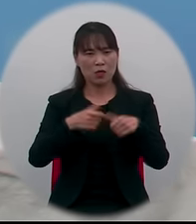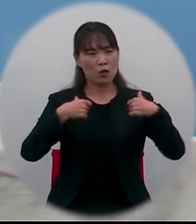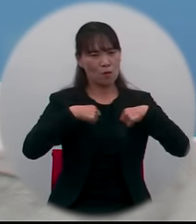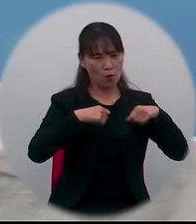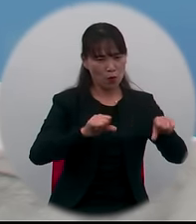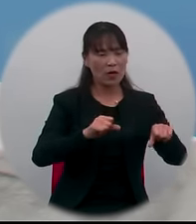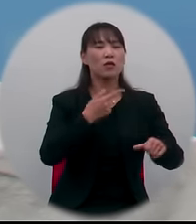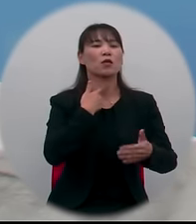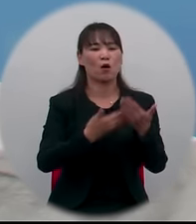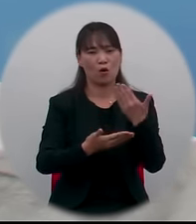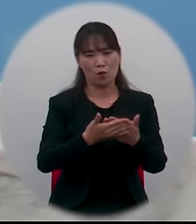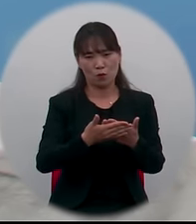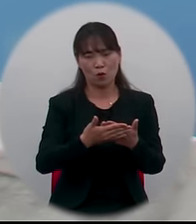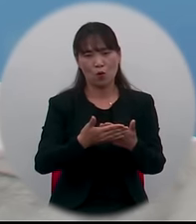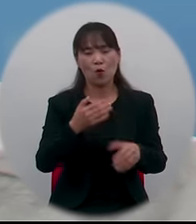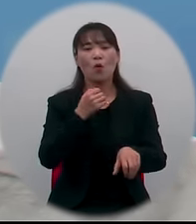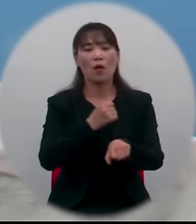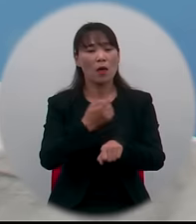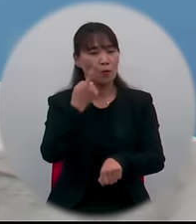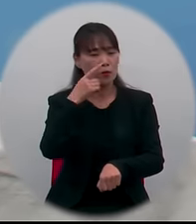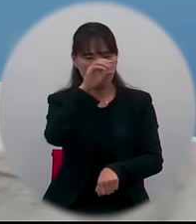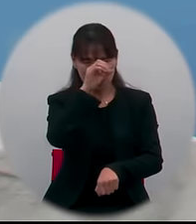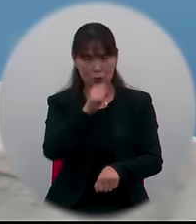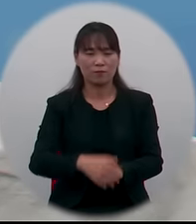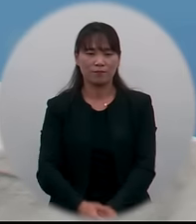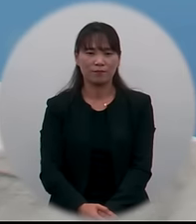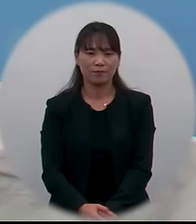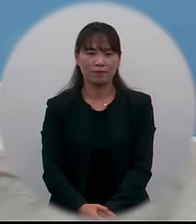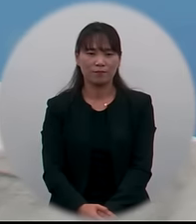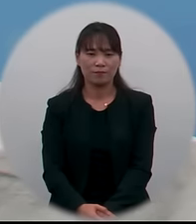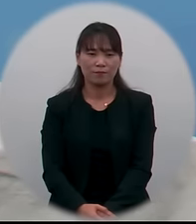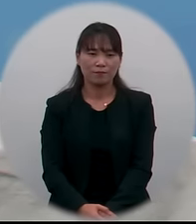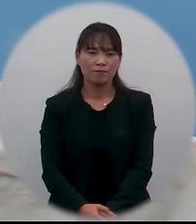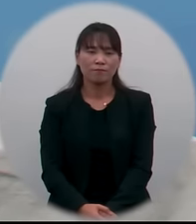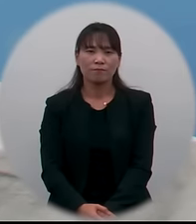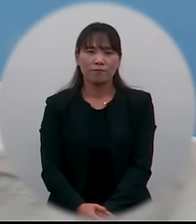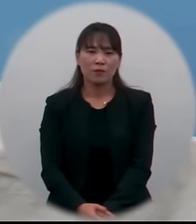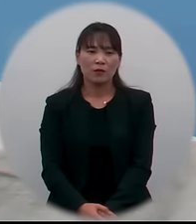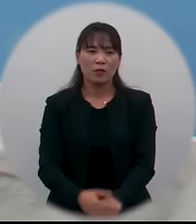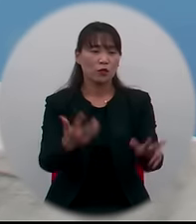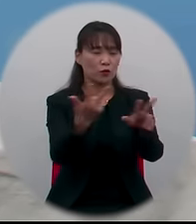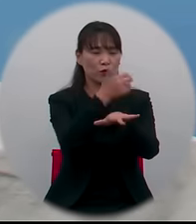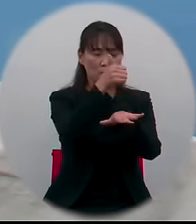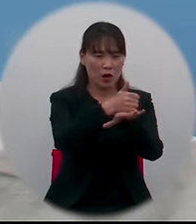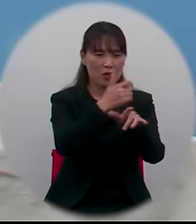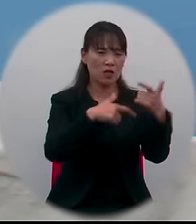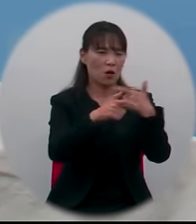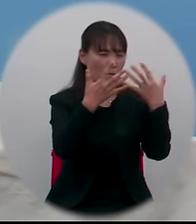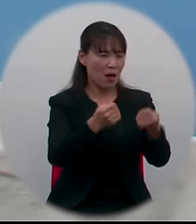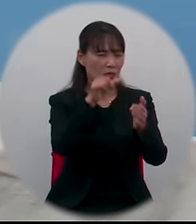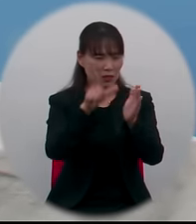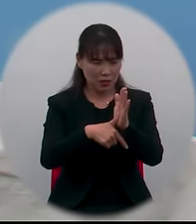시간을 건강하게 포기하는 경험도 이렇게 형성시켜 주시는게 전략 중에 하나라는 걸 말씀드리겠습니다 자